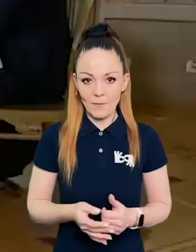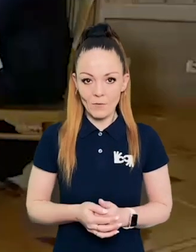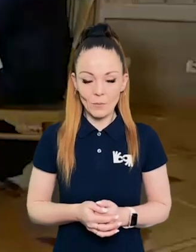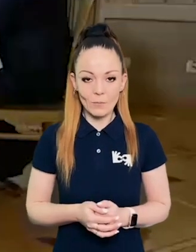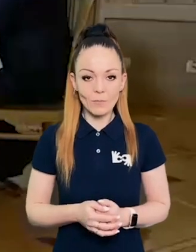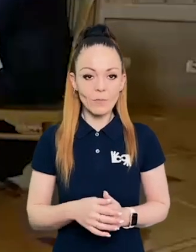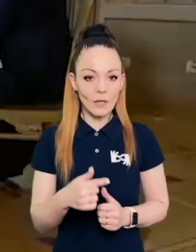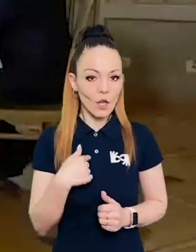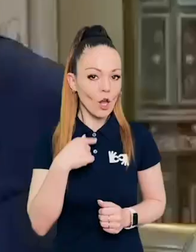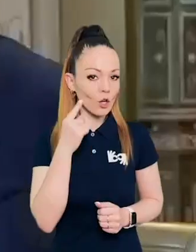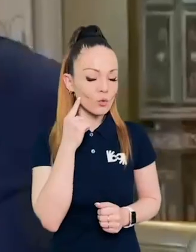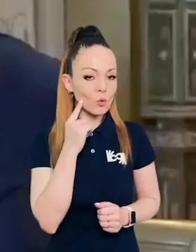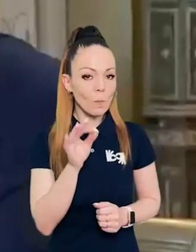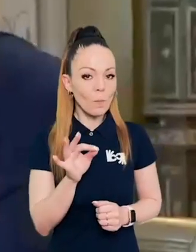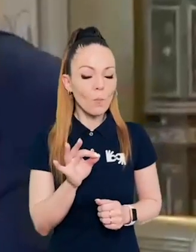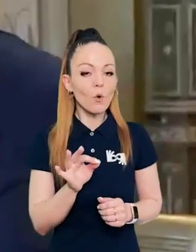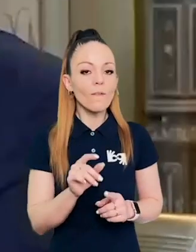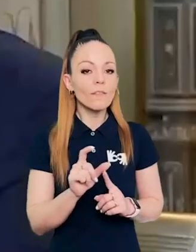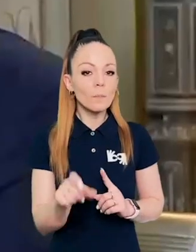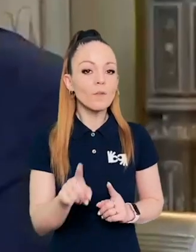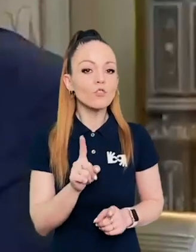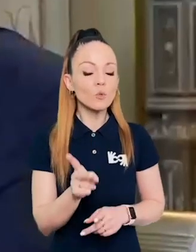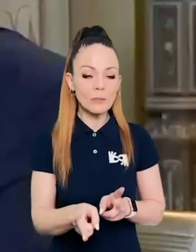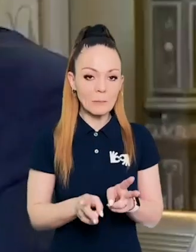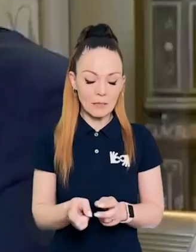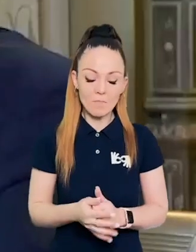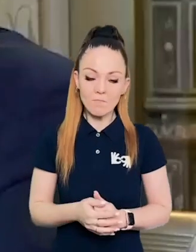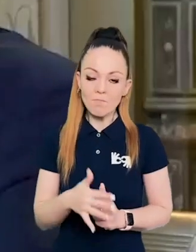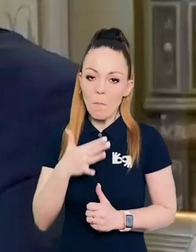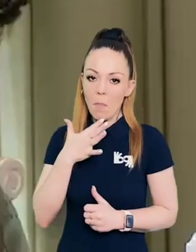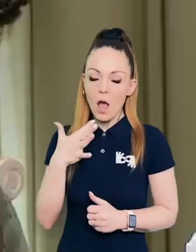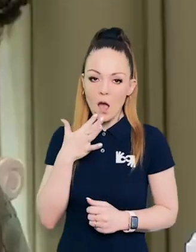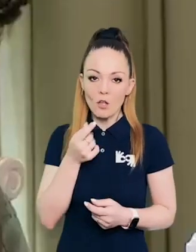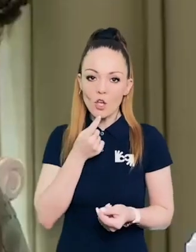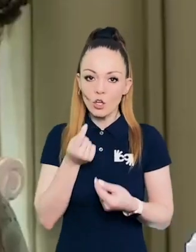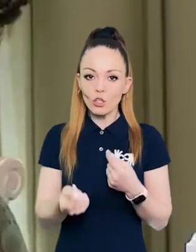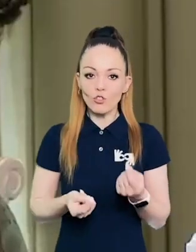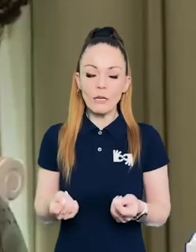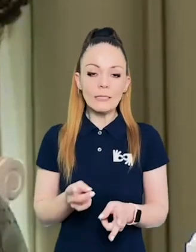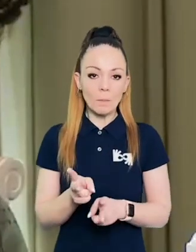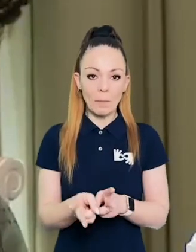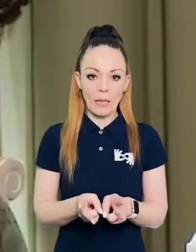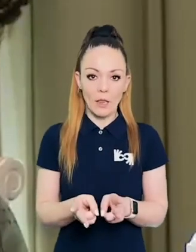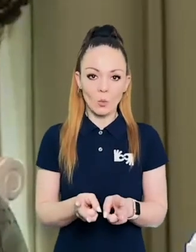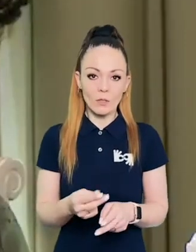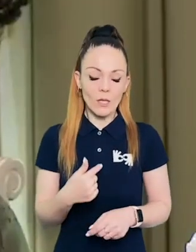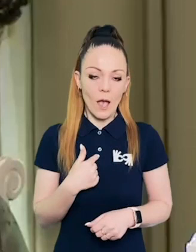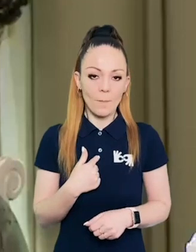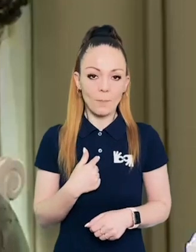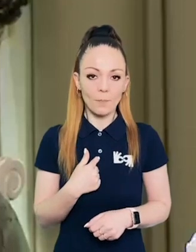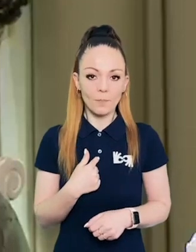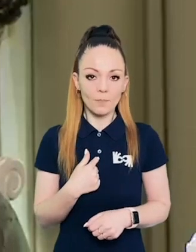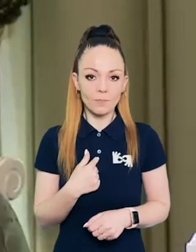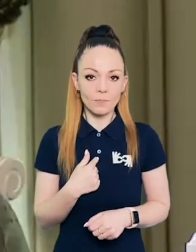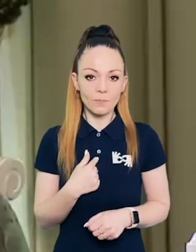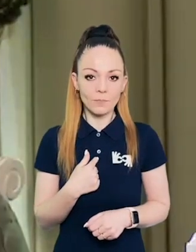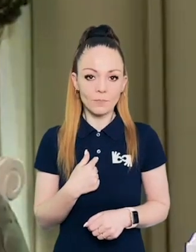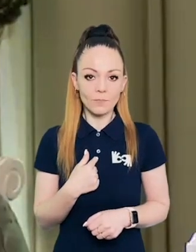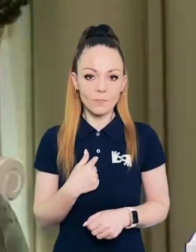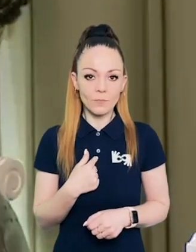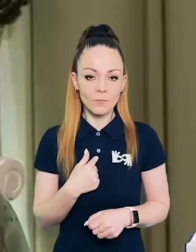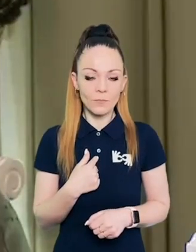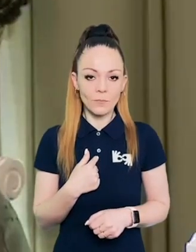напевно, змінилися. Так, я чую по відповідях, що змінилося. Багато речей змінилось. Я